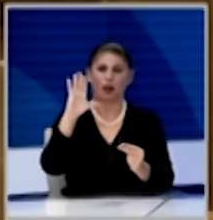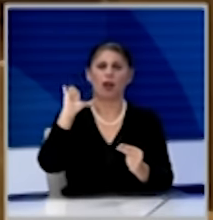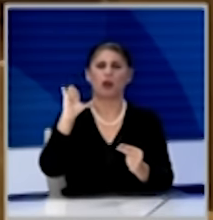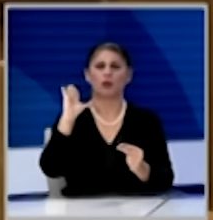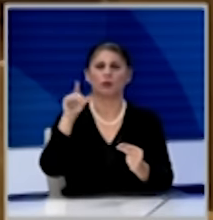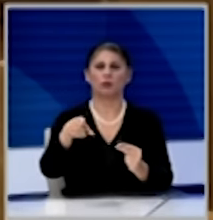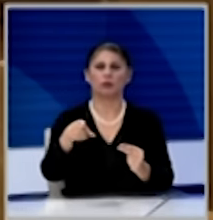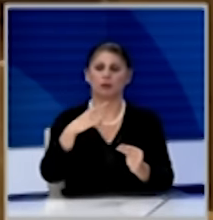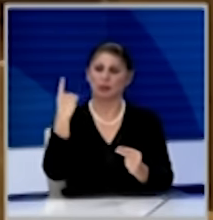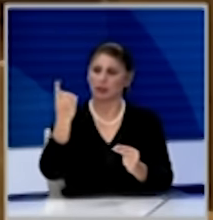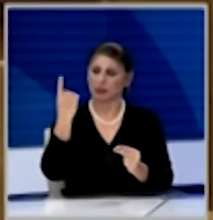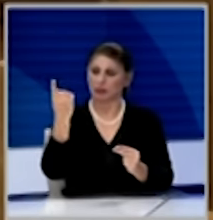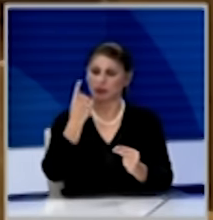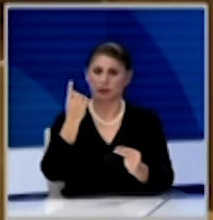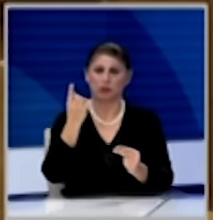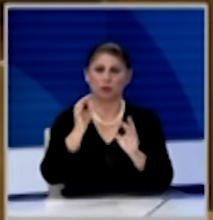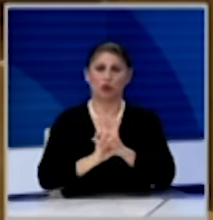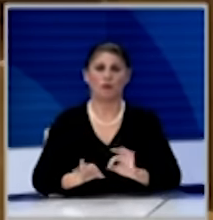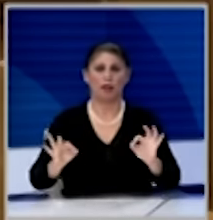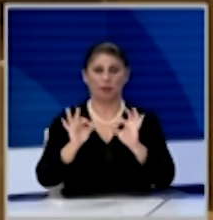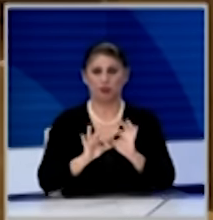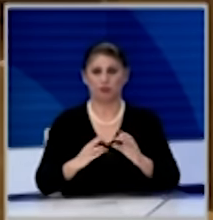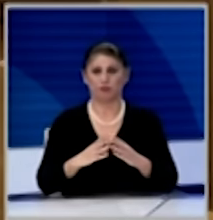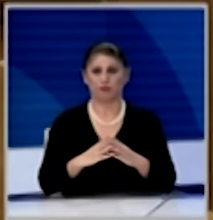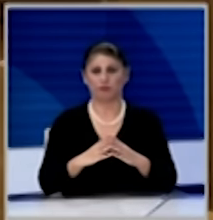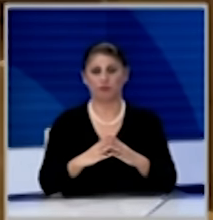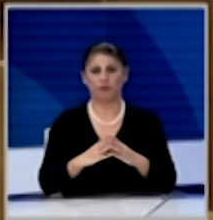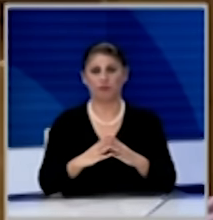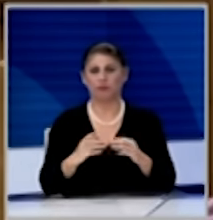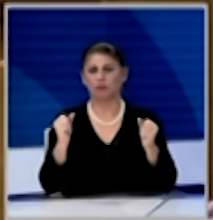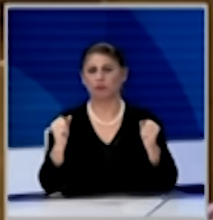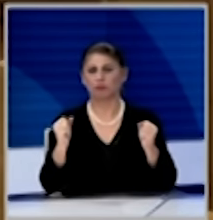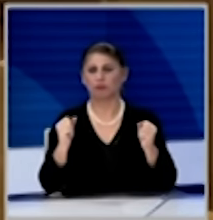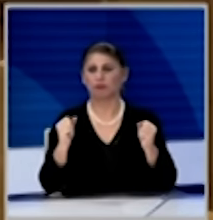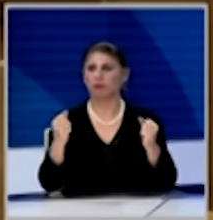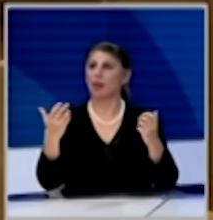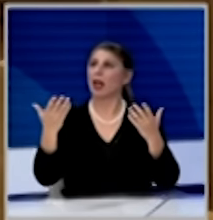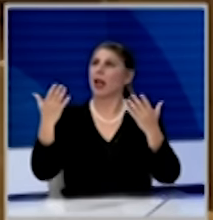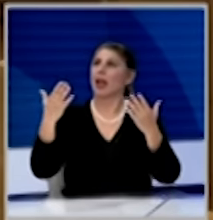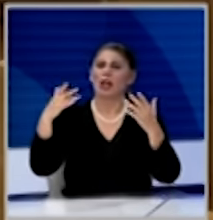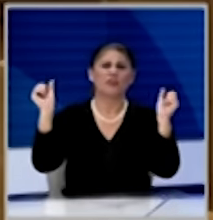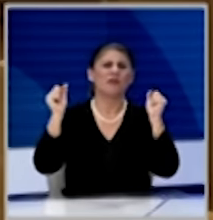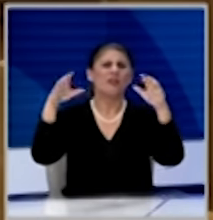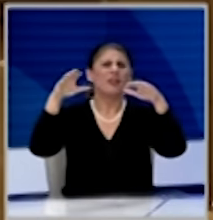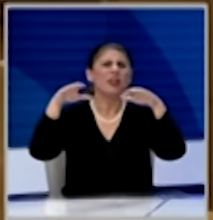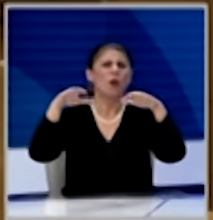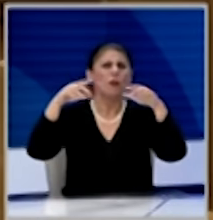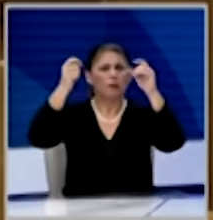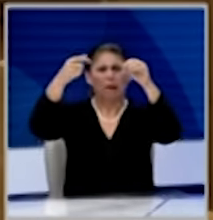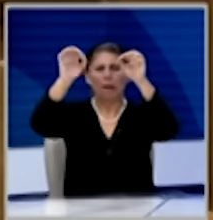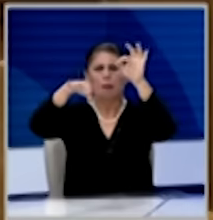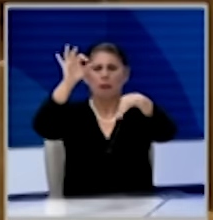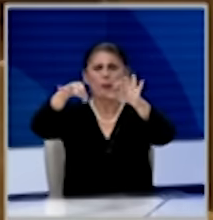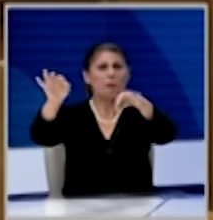ούτε απ τα συνηθισμένα και προβλέψιμα όπως οι έντονες φθινοπωρινές βροχοπτώσεις ή όπως οι